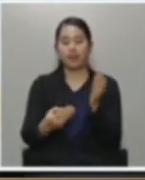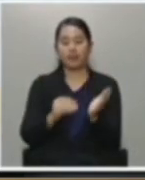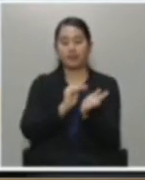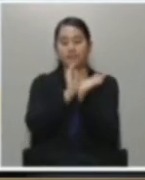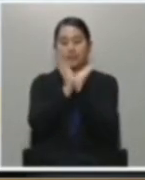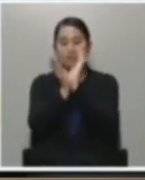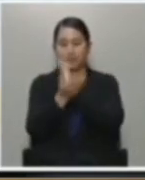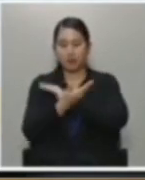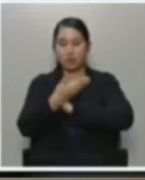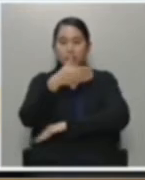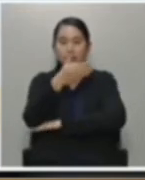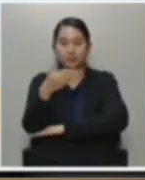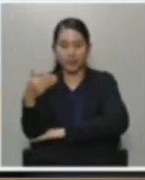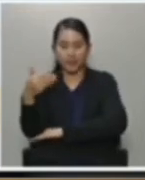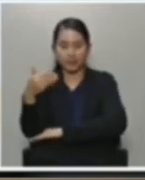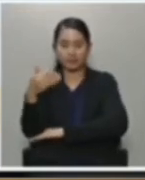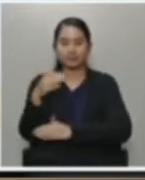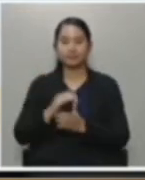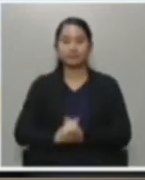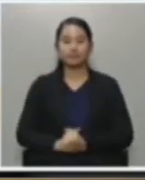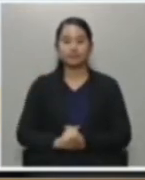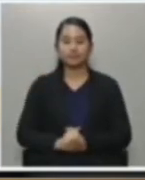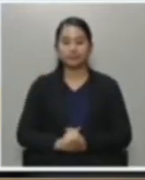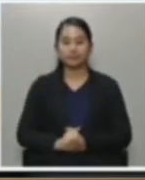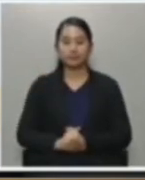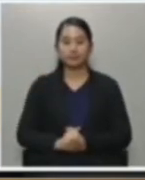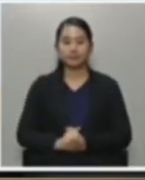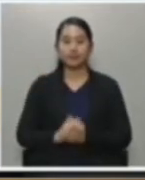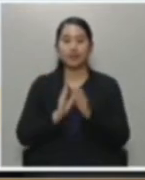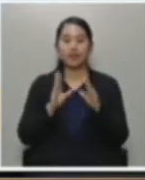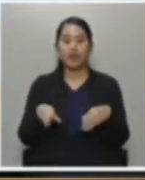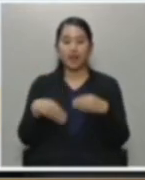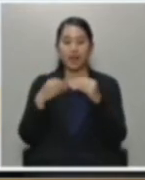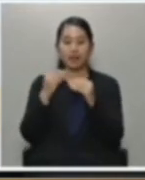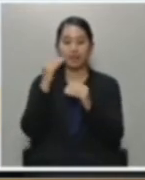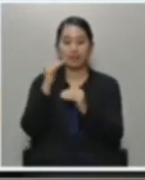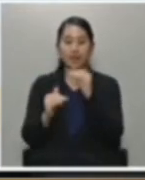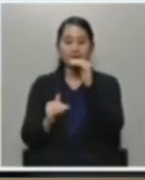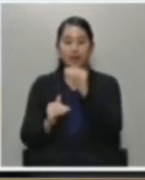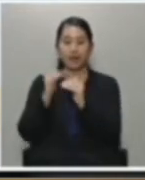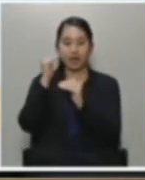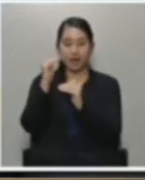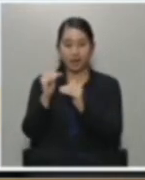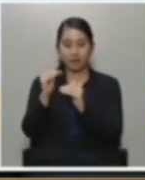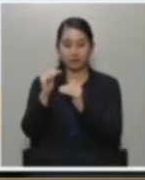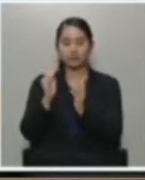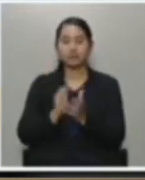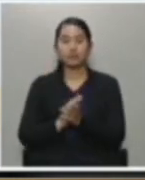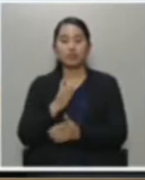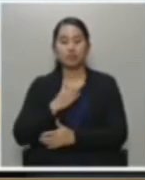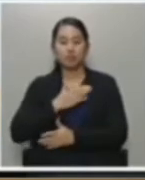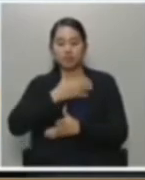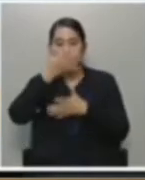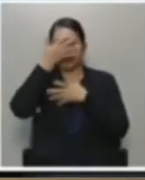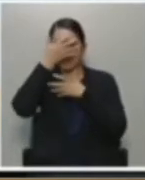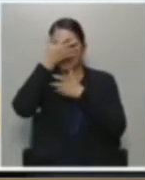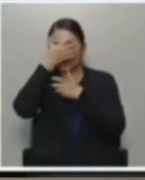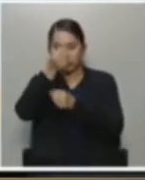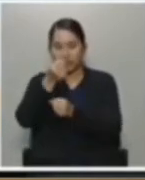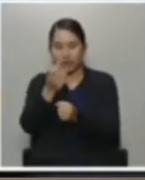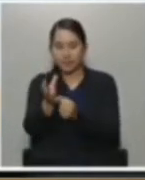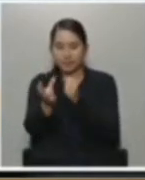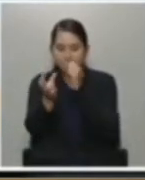เทศให้มีความเจริญก้าวหน้าผมมีความสนใจเมื่